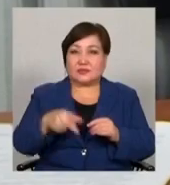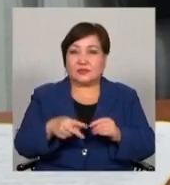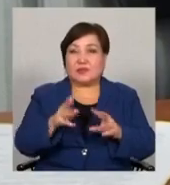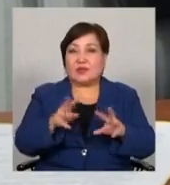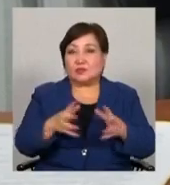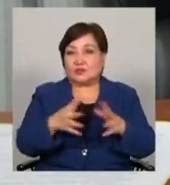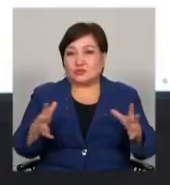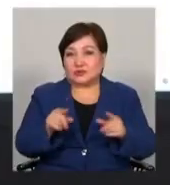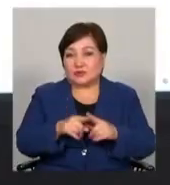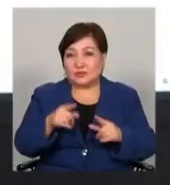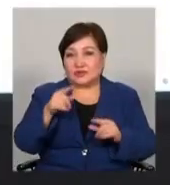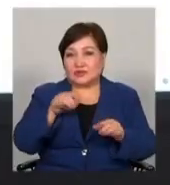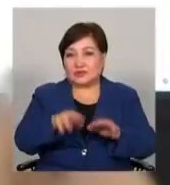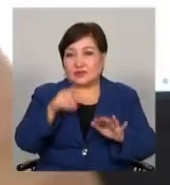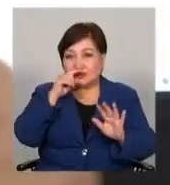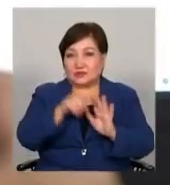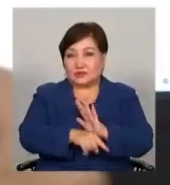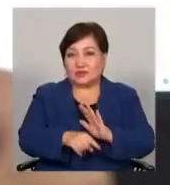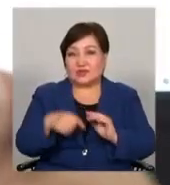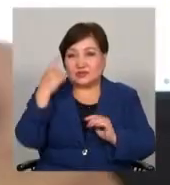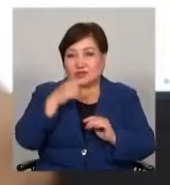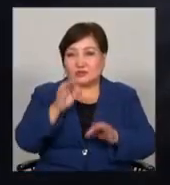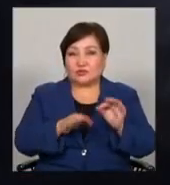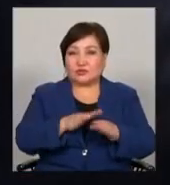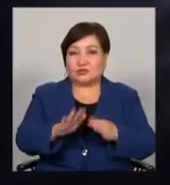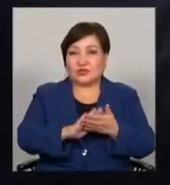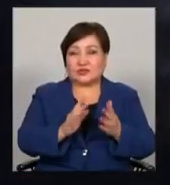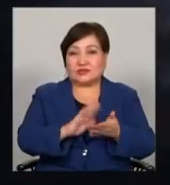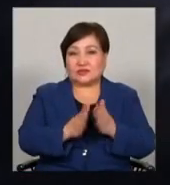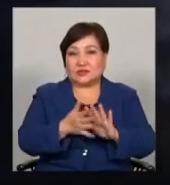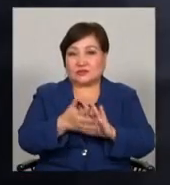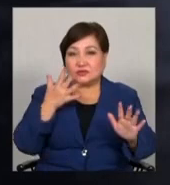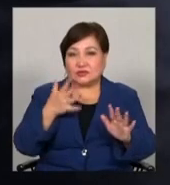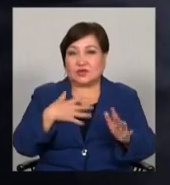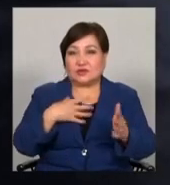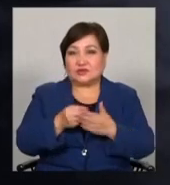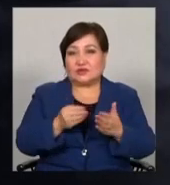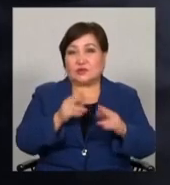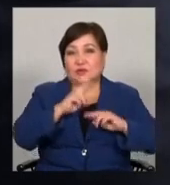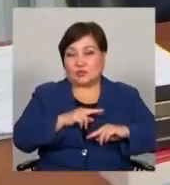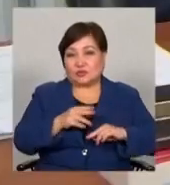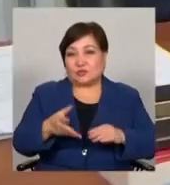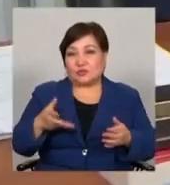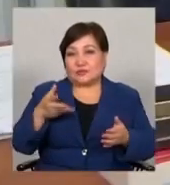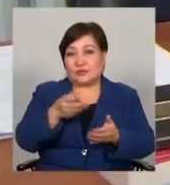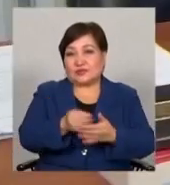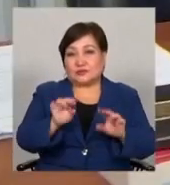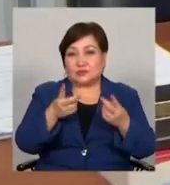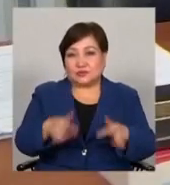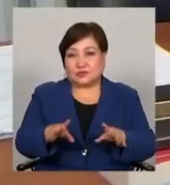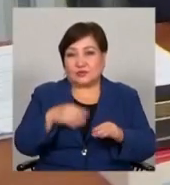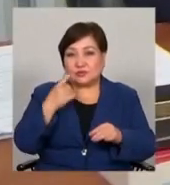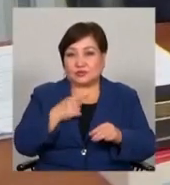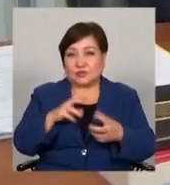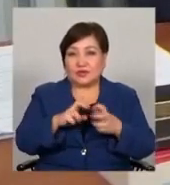араласқан соң жеке сот орындаушысы отбасының жағдайын түсініп, өзінің қызмет үшін ақы алмайтынына уәде берді. Сонымен қатар мәселесін жеңілдету үшін